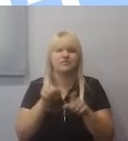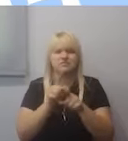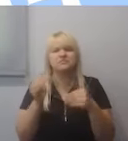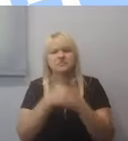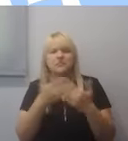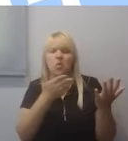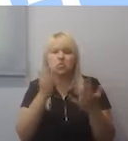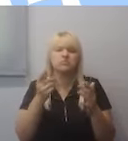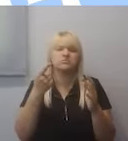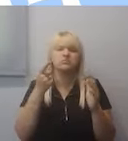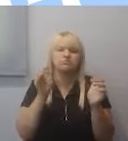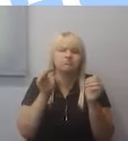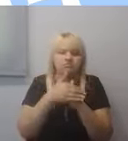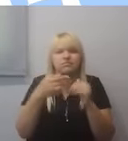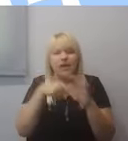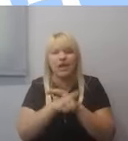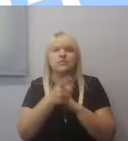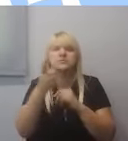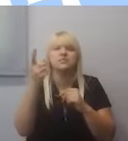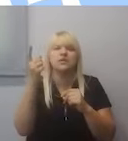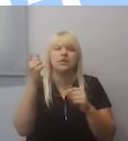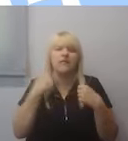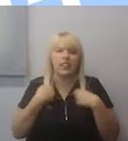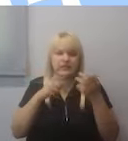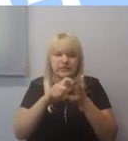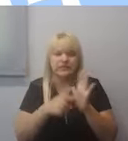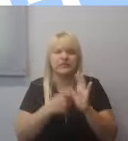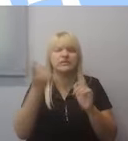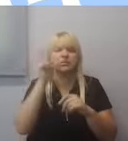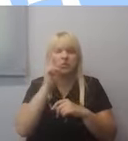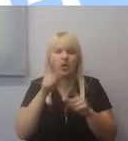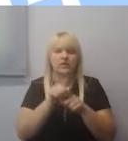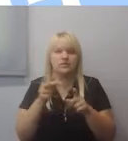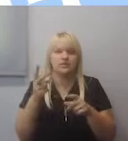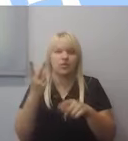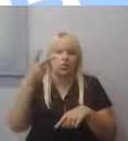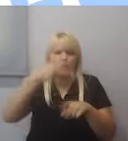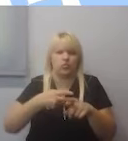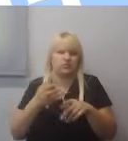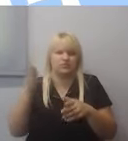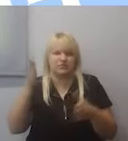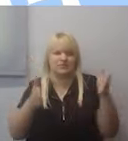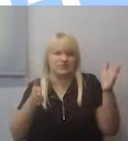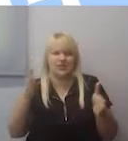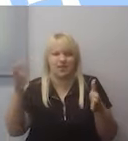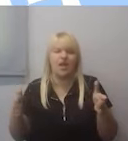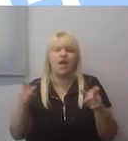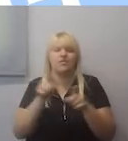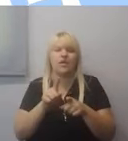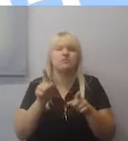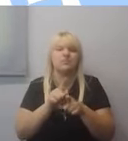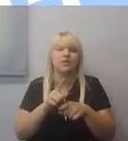iekšpusē vannas istabu tualetē nu tas tas dubulto sienu princips tai pat laikā jāizvērtē ir